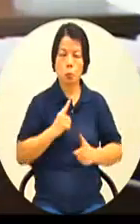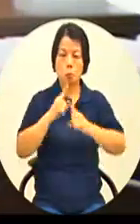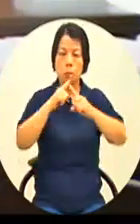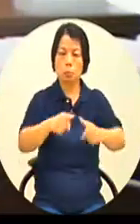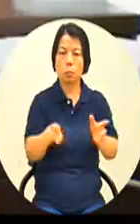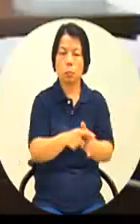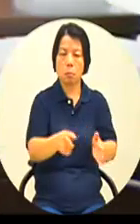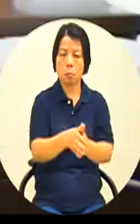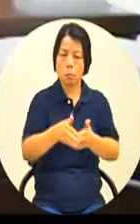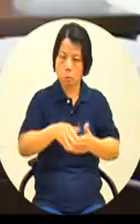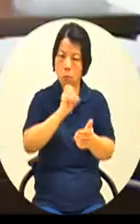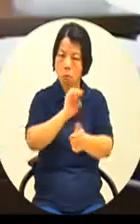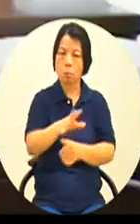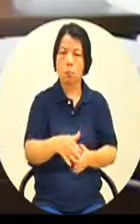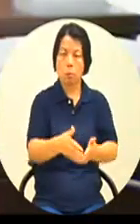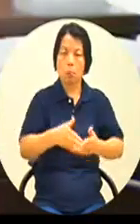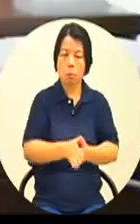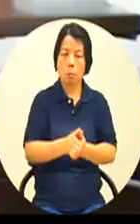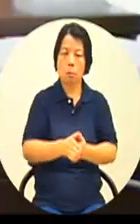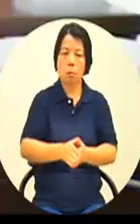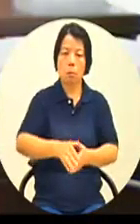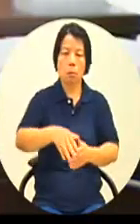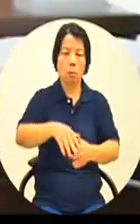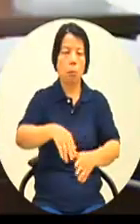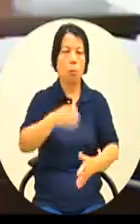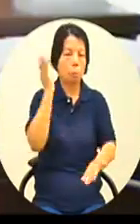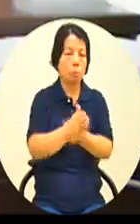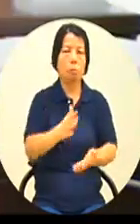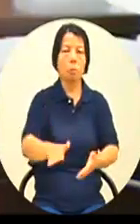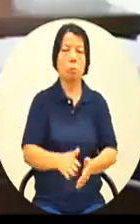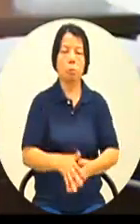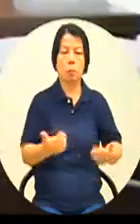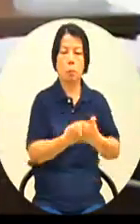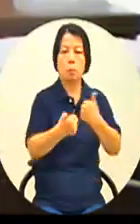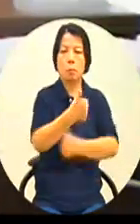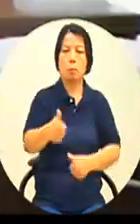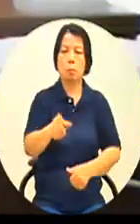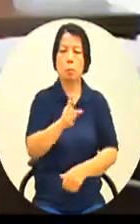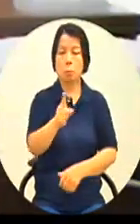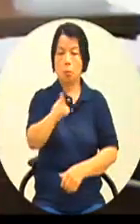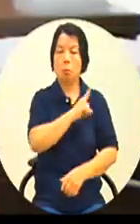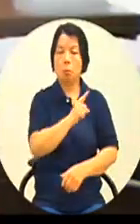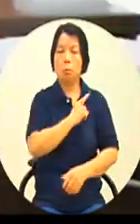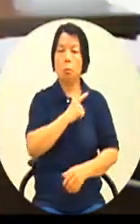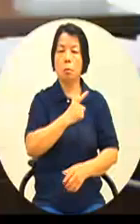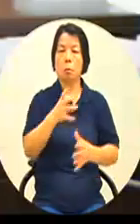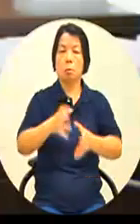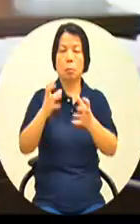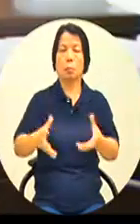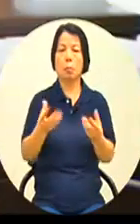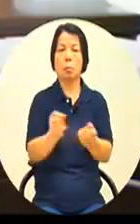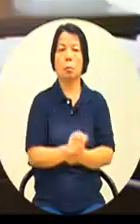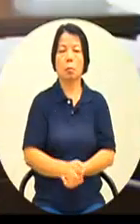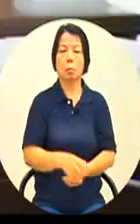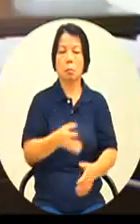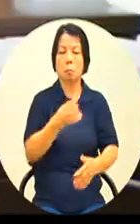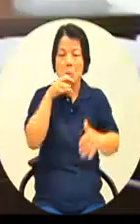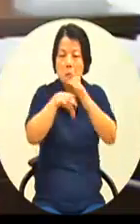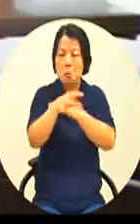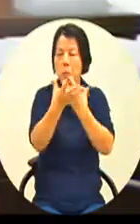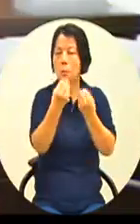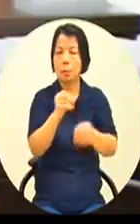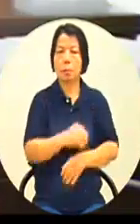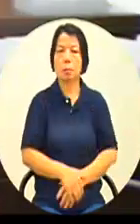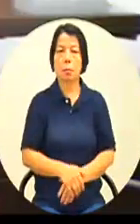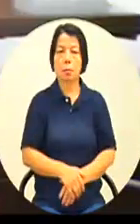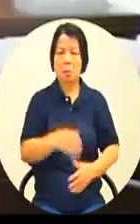就要求你们喊卡？所以有议员说是你们不办哦，还是给你玩弄啦？南公鸡呢？哦，那是